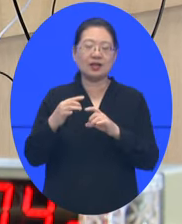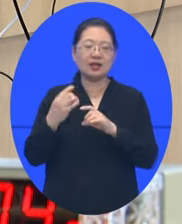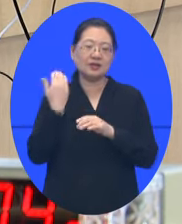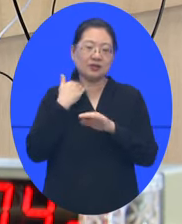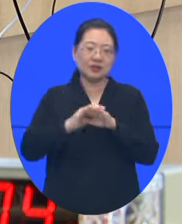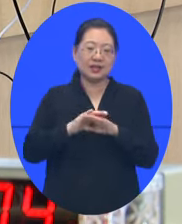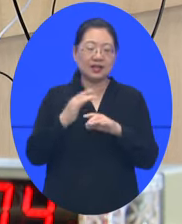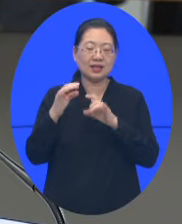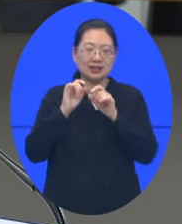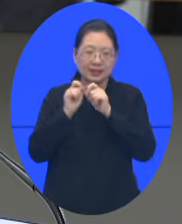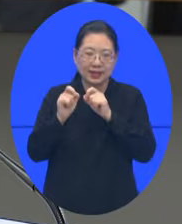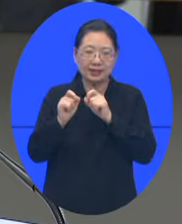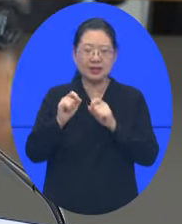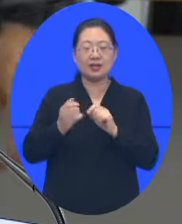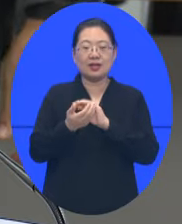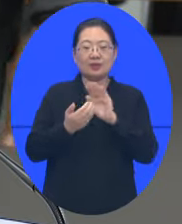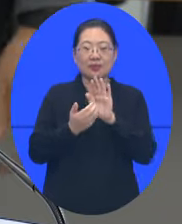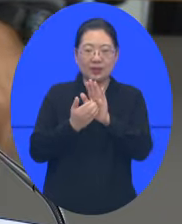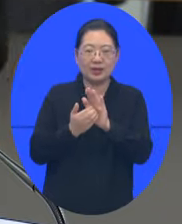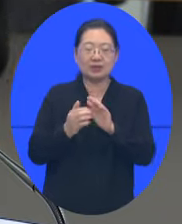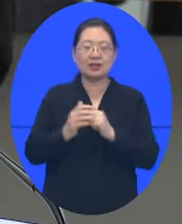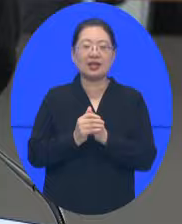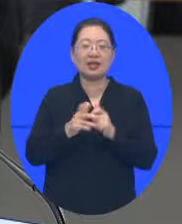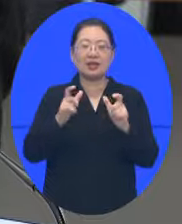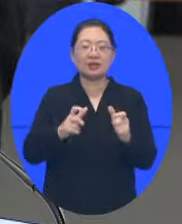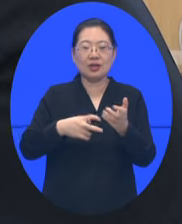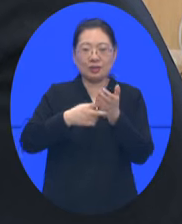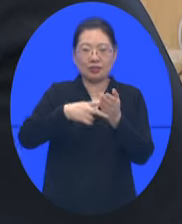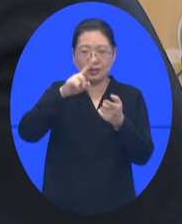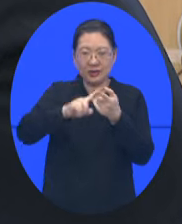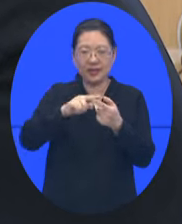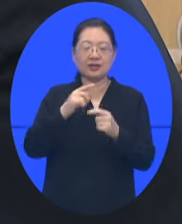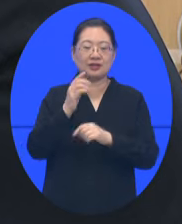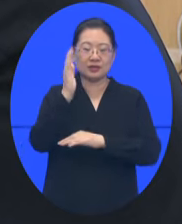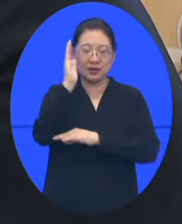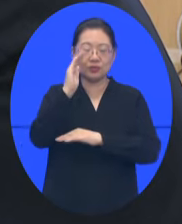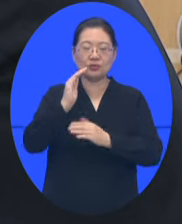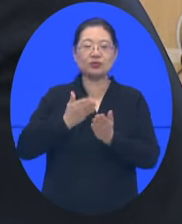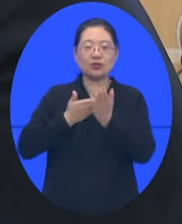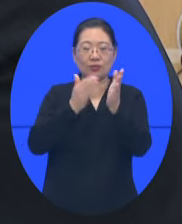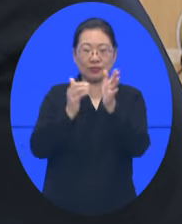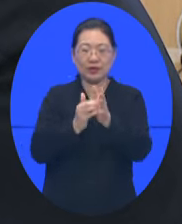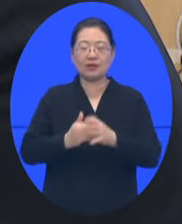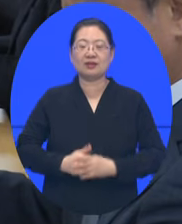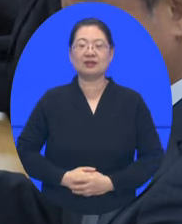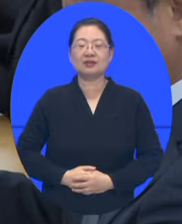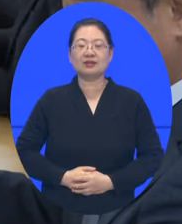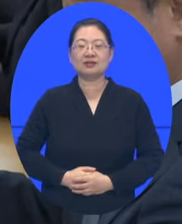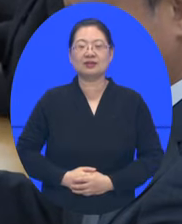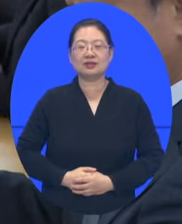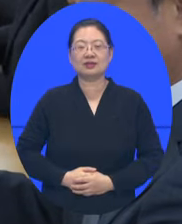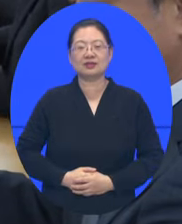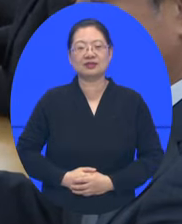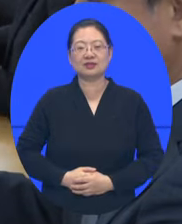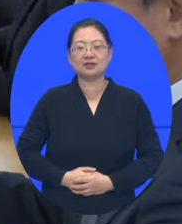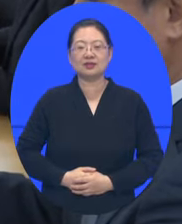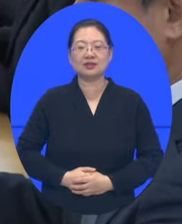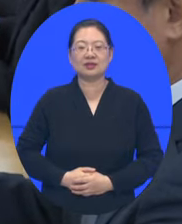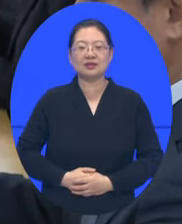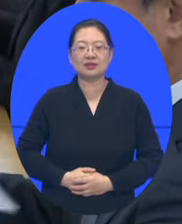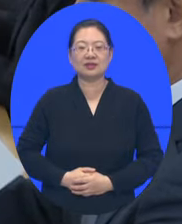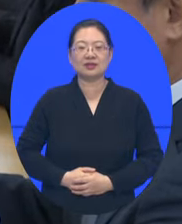이외에도 전세사기 피해 예방과 해법, 지역화폐 발행 등에 대한 제언도 있었습니다. GTV 뉴스 이슬비입니다.